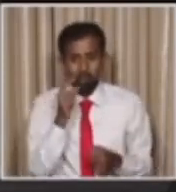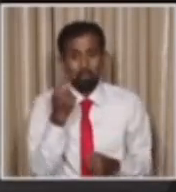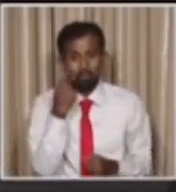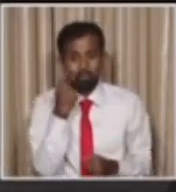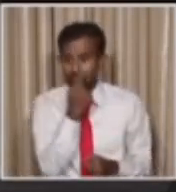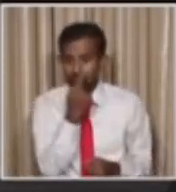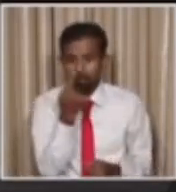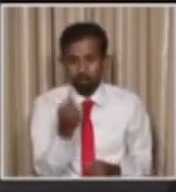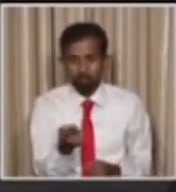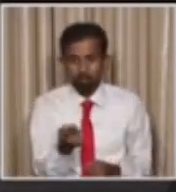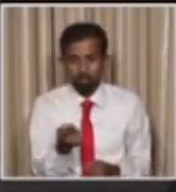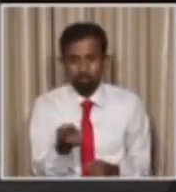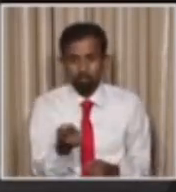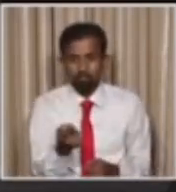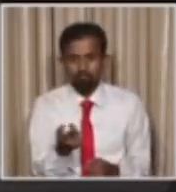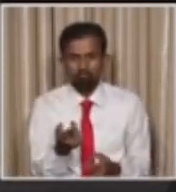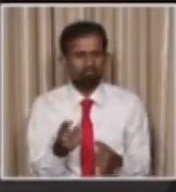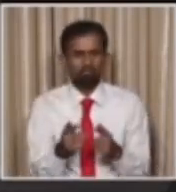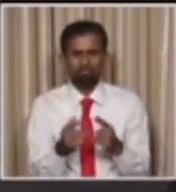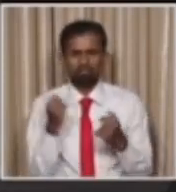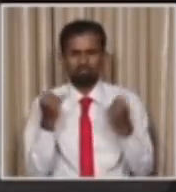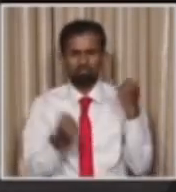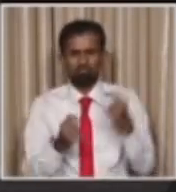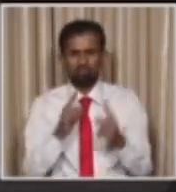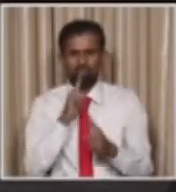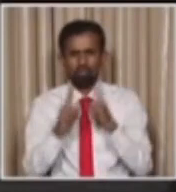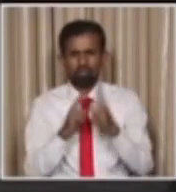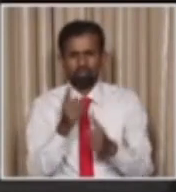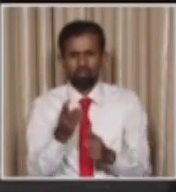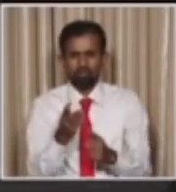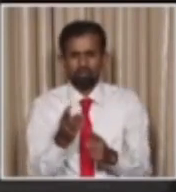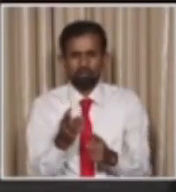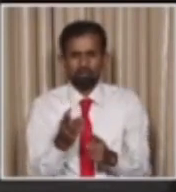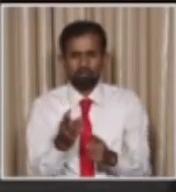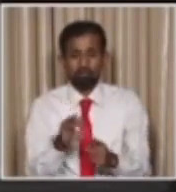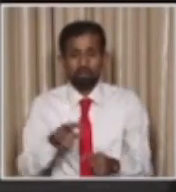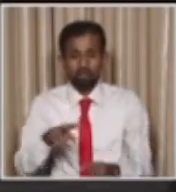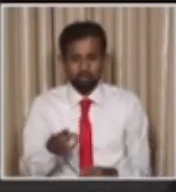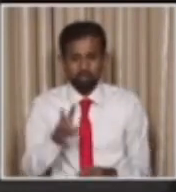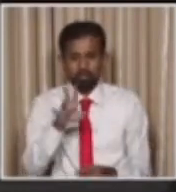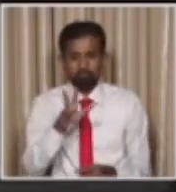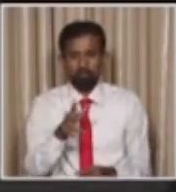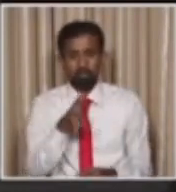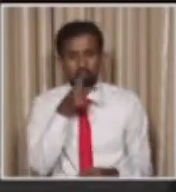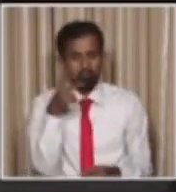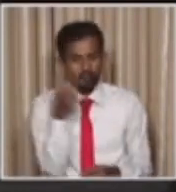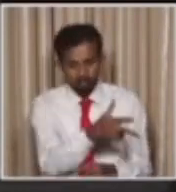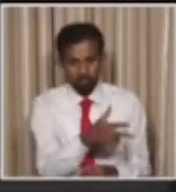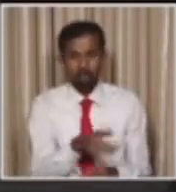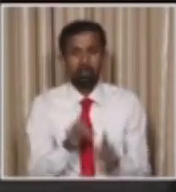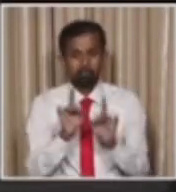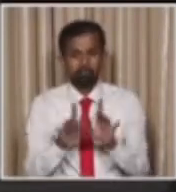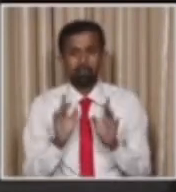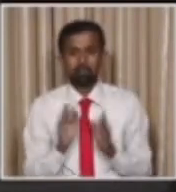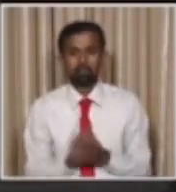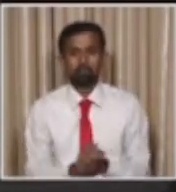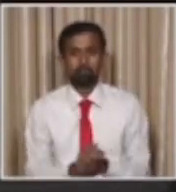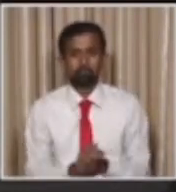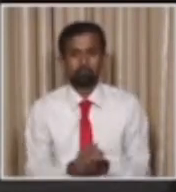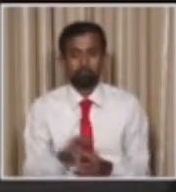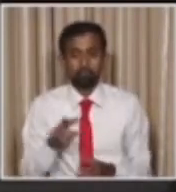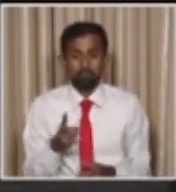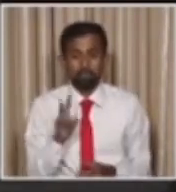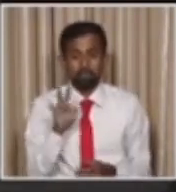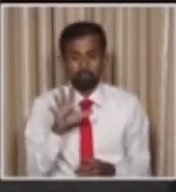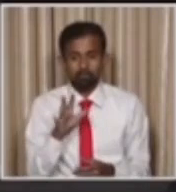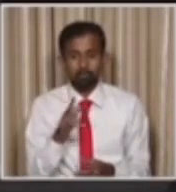දකින්නකොට මේ මොනවද මේ වල්පල් කතා කරනකොට අනේ මේ 225ට බැනුවානේ මේ වගේ සිද්ධීන් නිසා. මේ